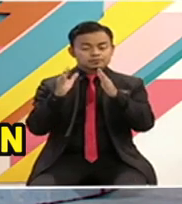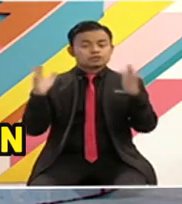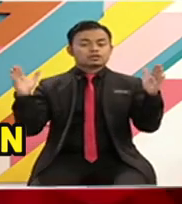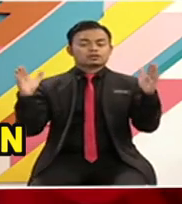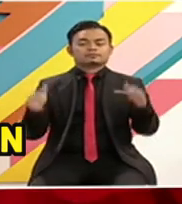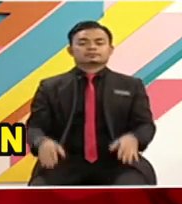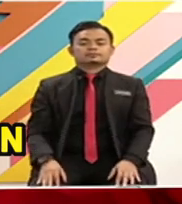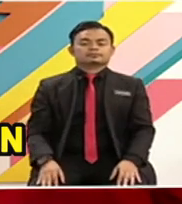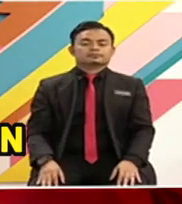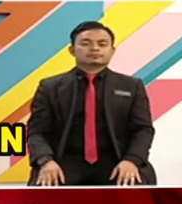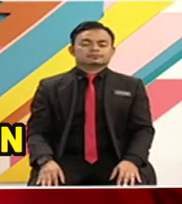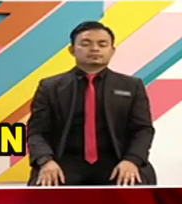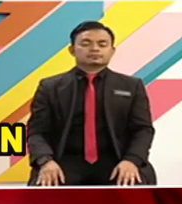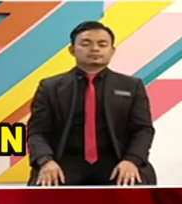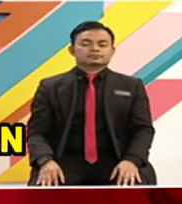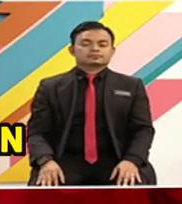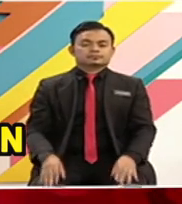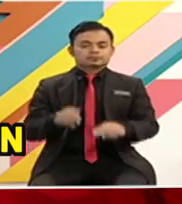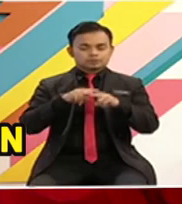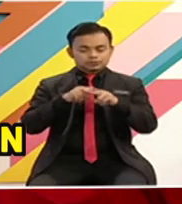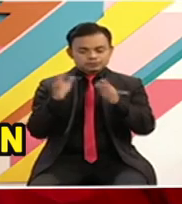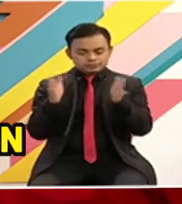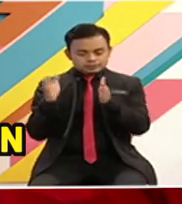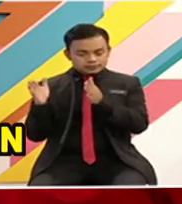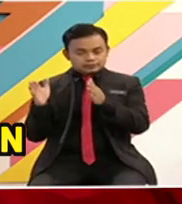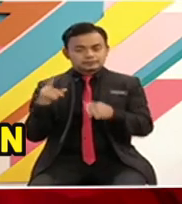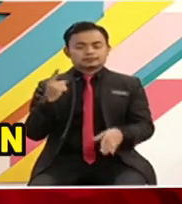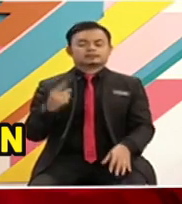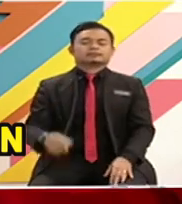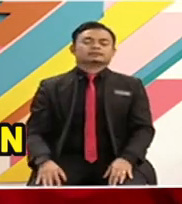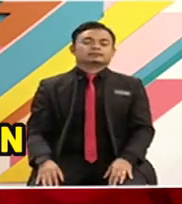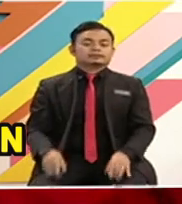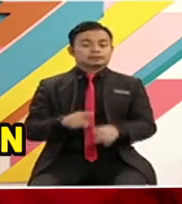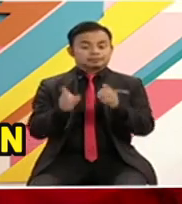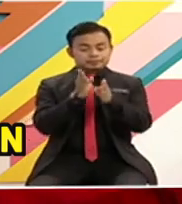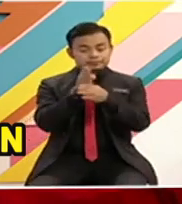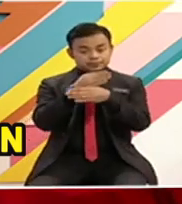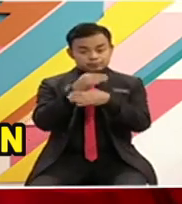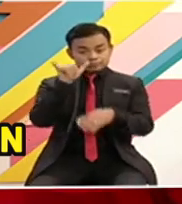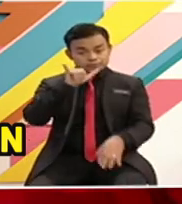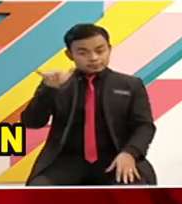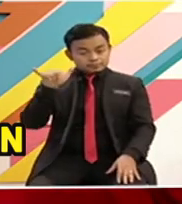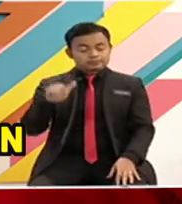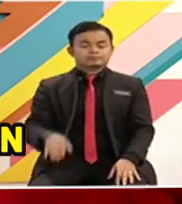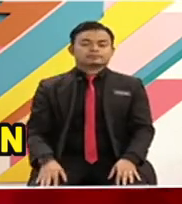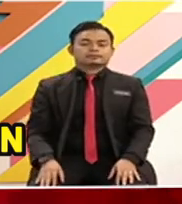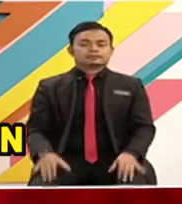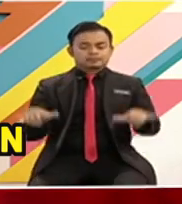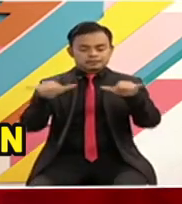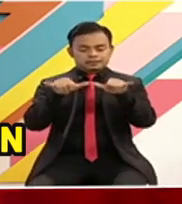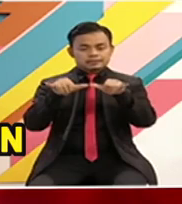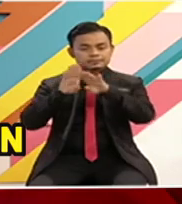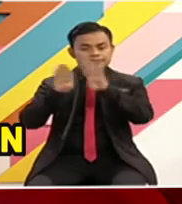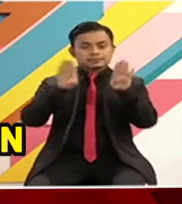besar-besar dan akruss itu semua kecil-kecil kaca kecil bentuknya hampir sama karena cuma dari segi size-nya bergeser Oh